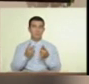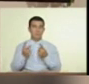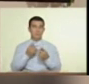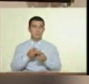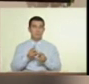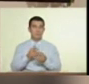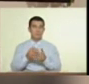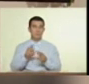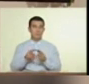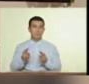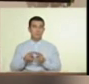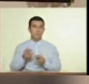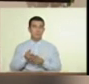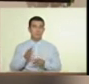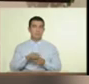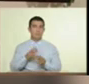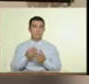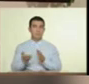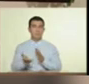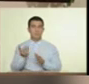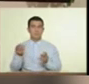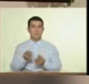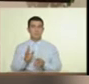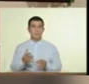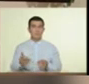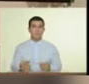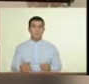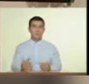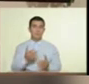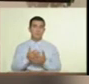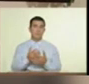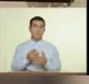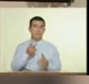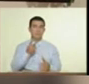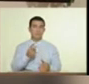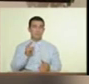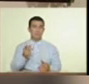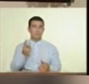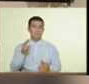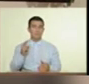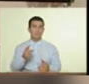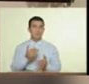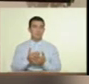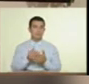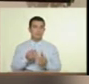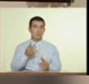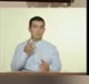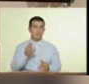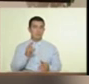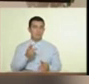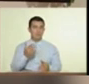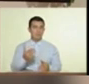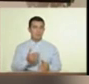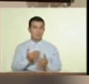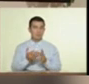xil og'irlikdagi toshlarni olib tashlashimiz mumkin. Masalan, 2 kilogram, 2 kilogram, bu 4 kilogram bu